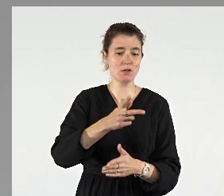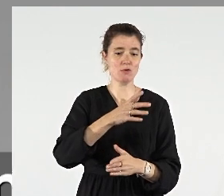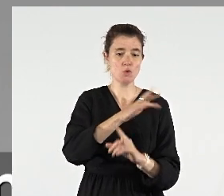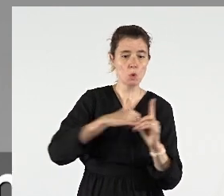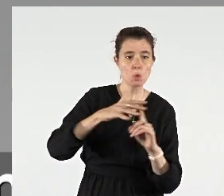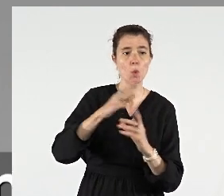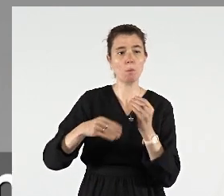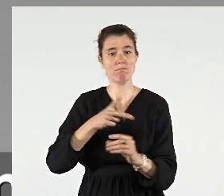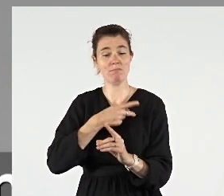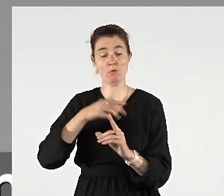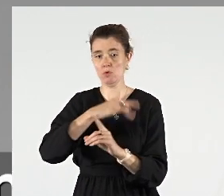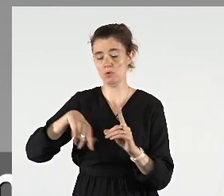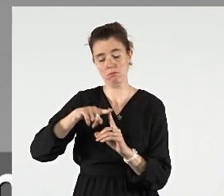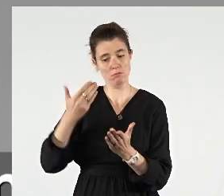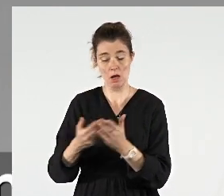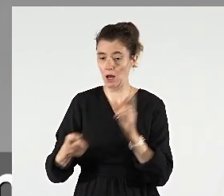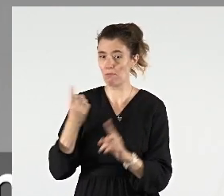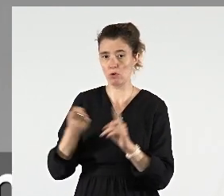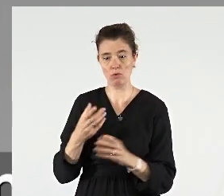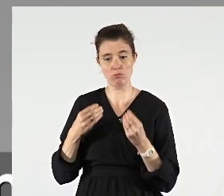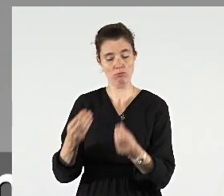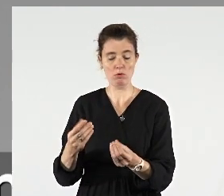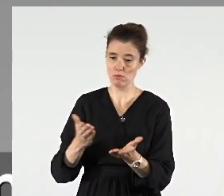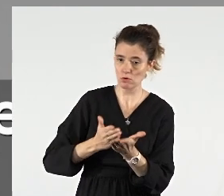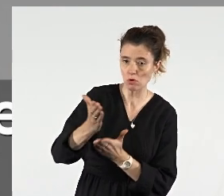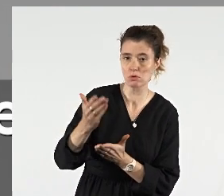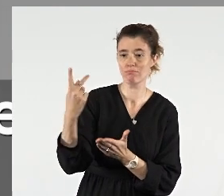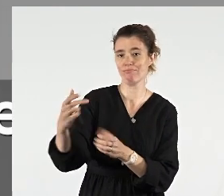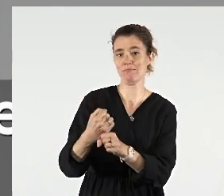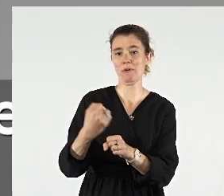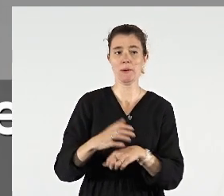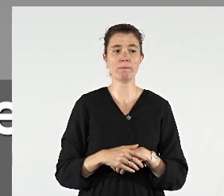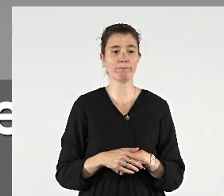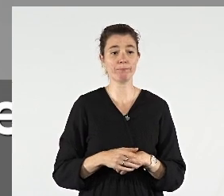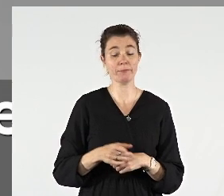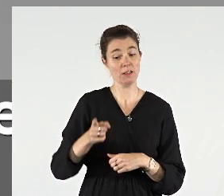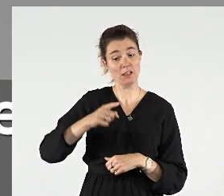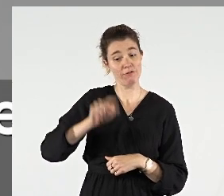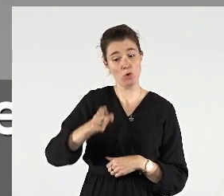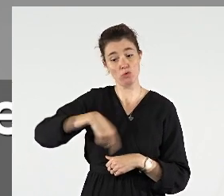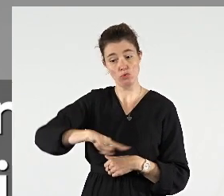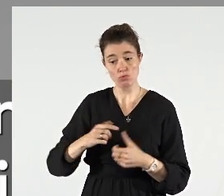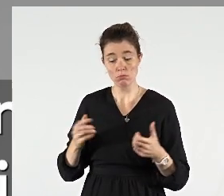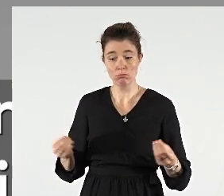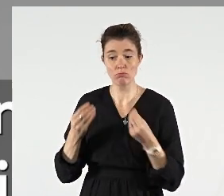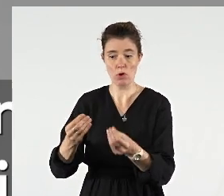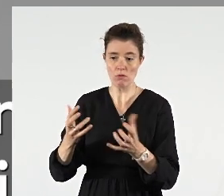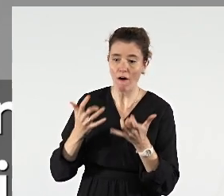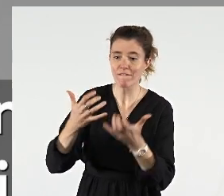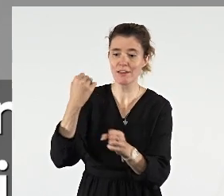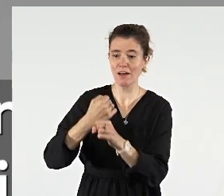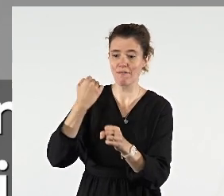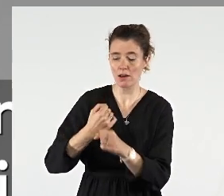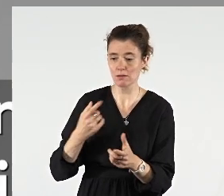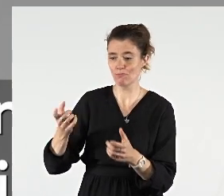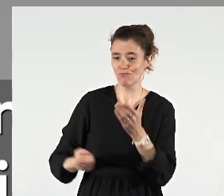fondamental du sens redonné au travail des professionnels. Nous devons redonner envie d'exercice des métiers d'engagement aux nouvelles générations